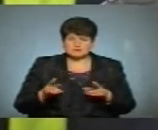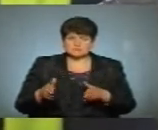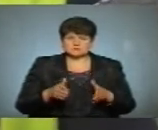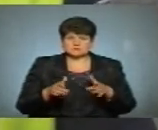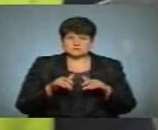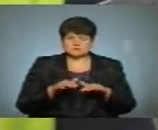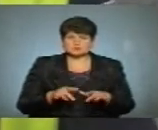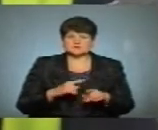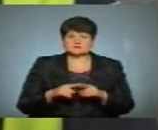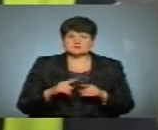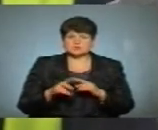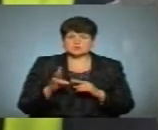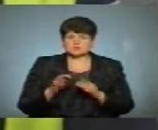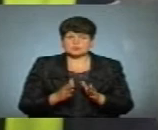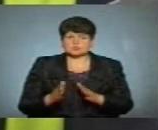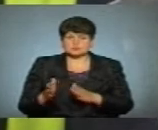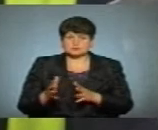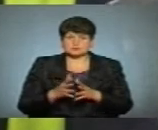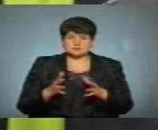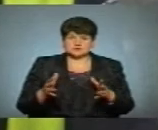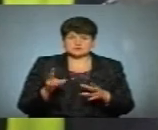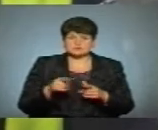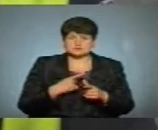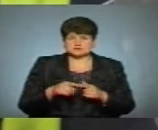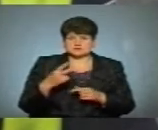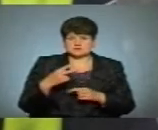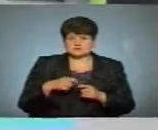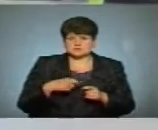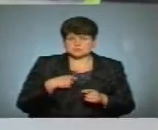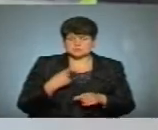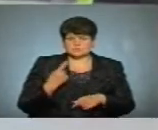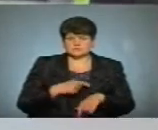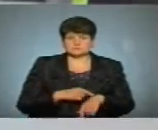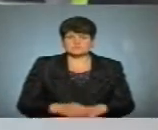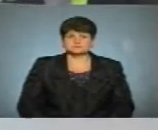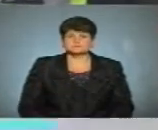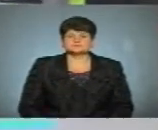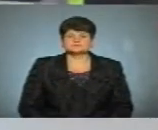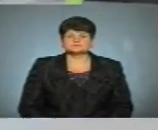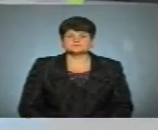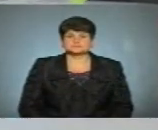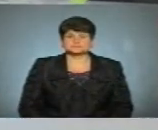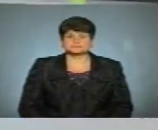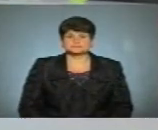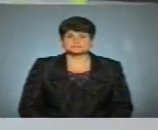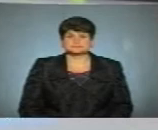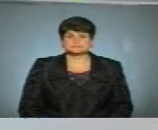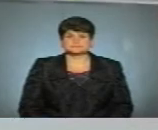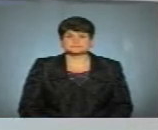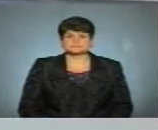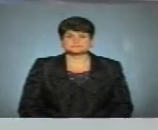саме швидкісного режиму, більше ніж на 20 км на годину. Богдана Сарабун, Андрій Бодак. Новини на